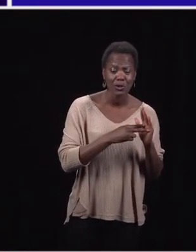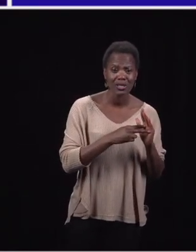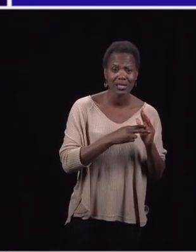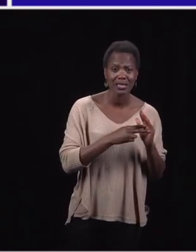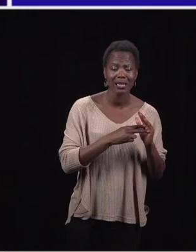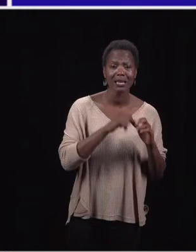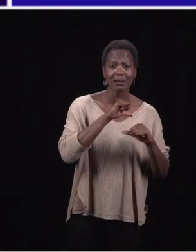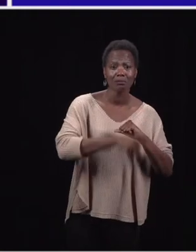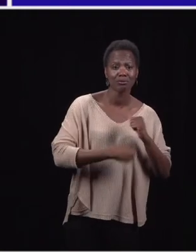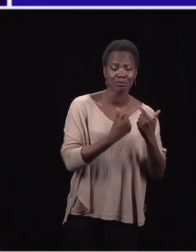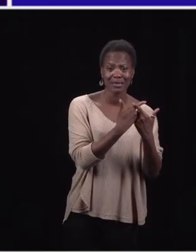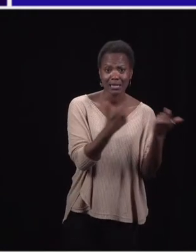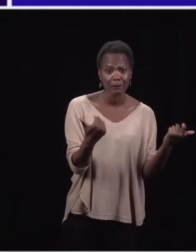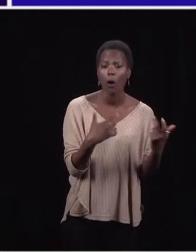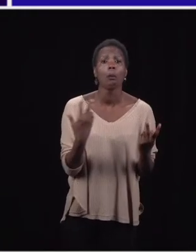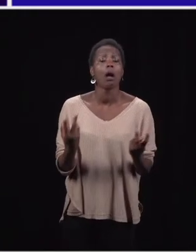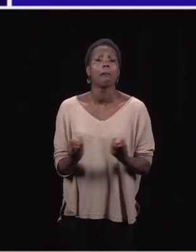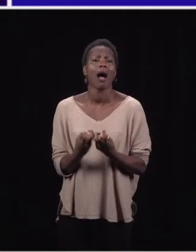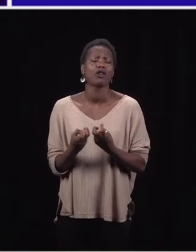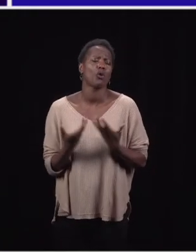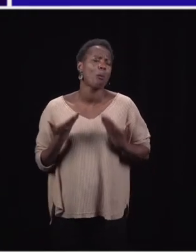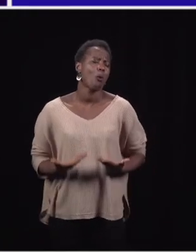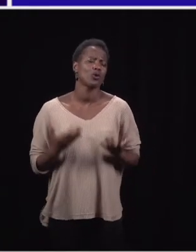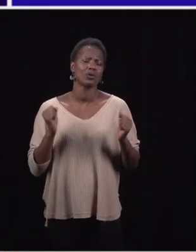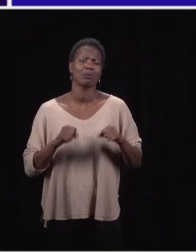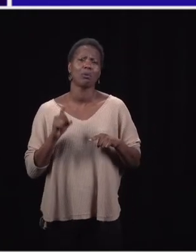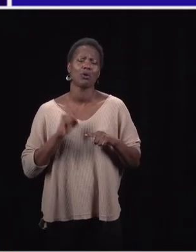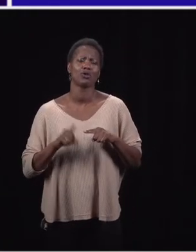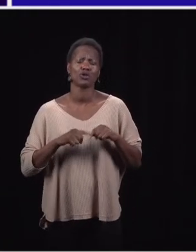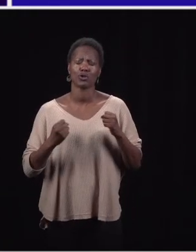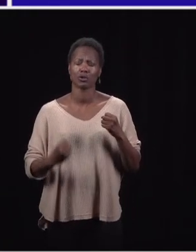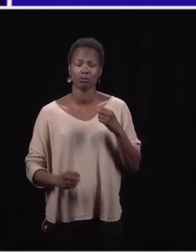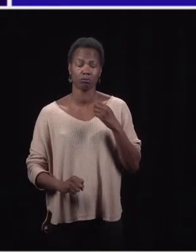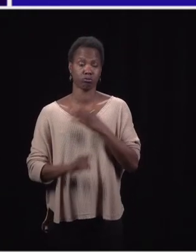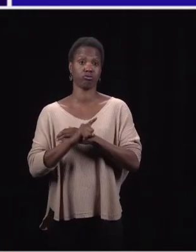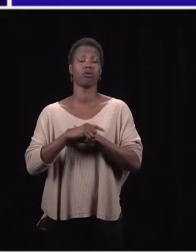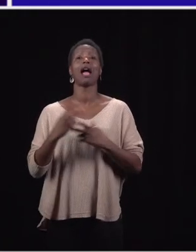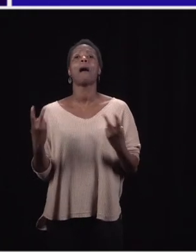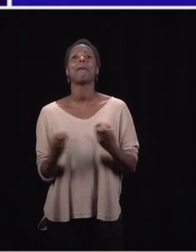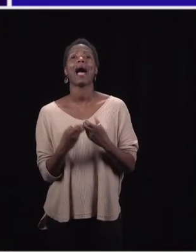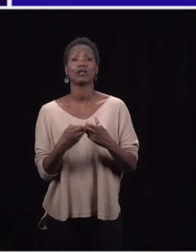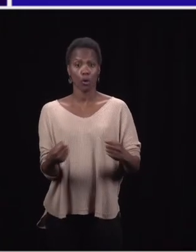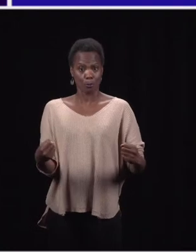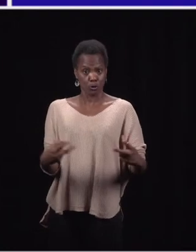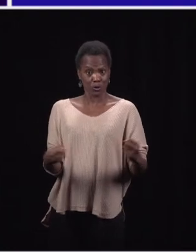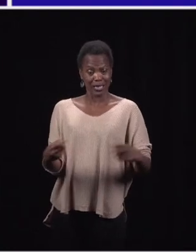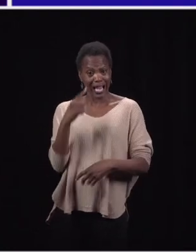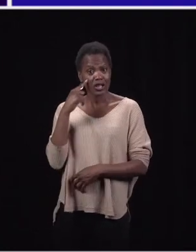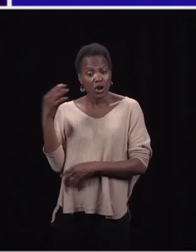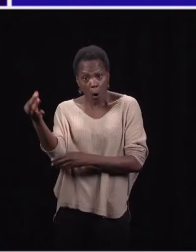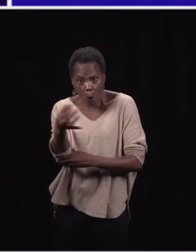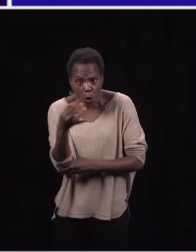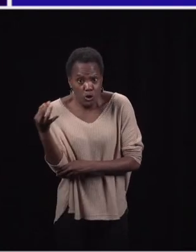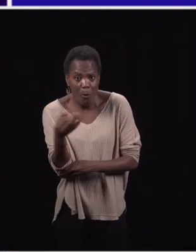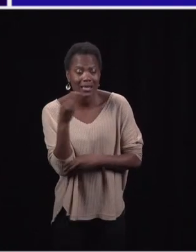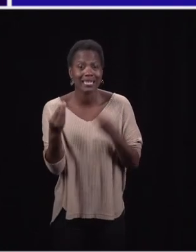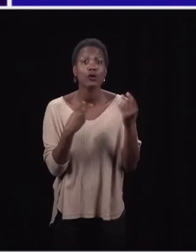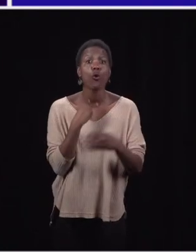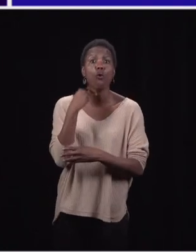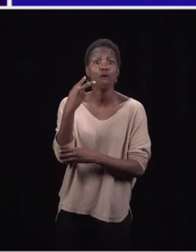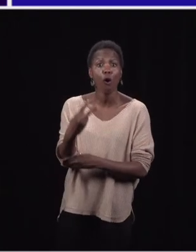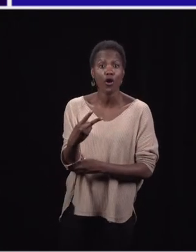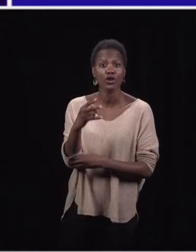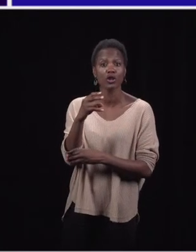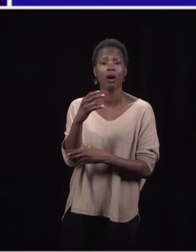aujourd'hui on arrive à faire des choses fantastiques du sous-titrage automatique des voies sauveurs comme